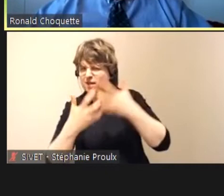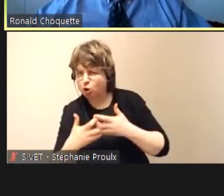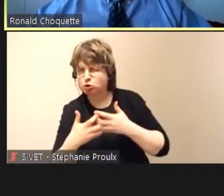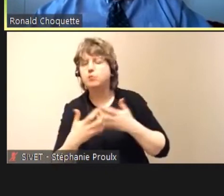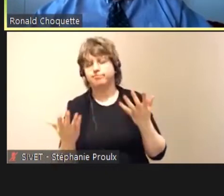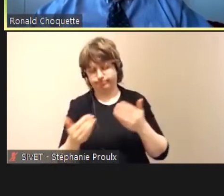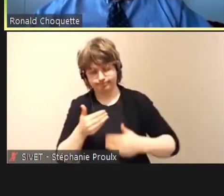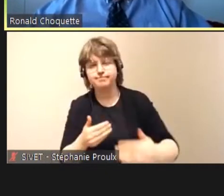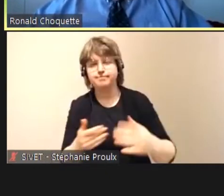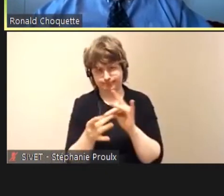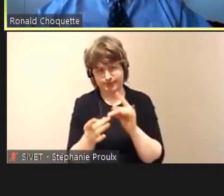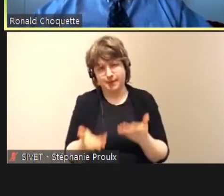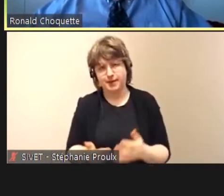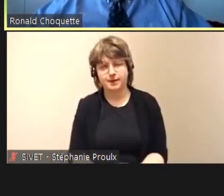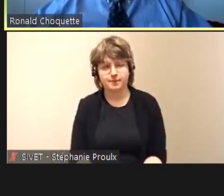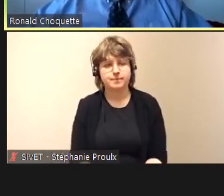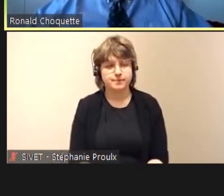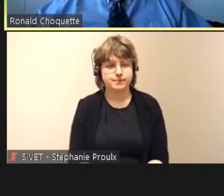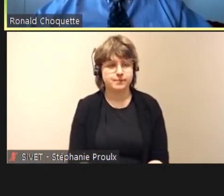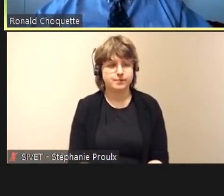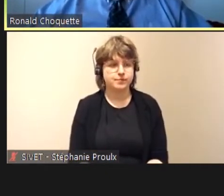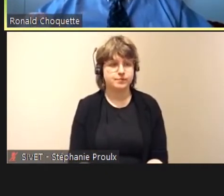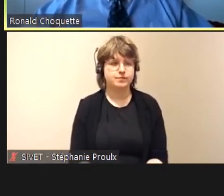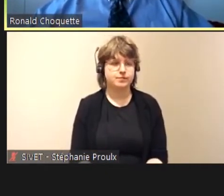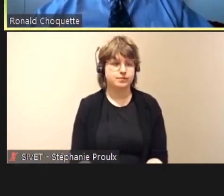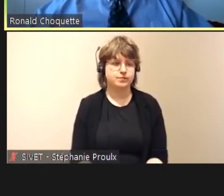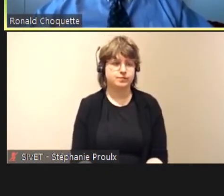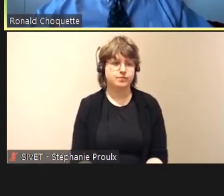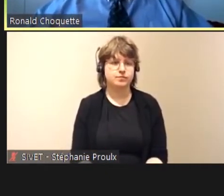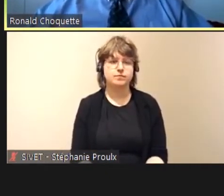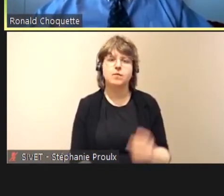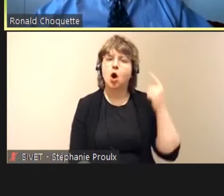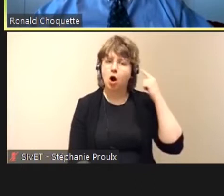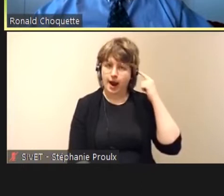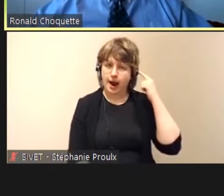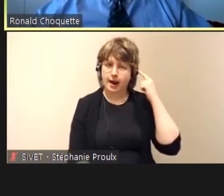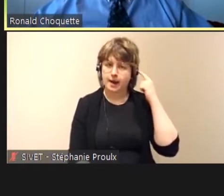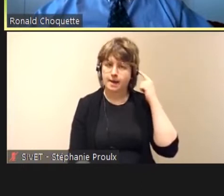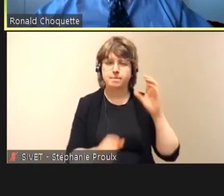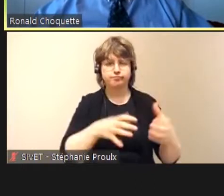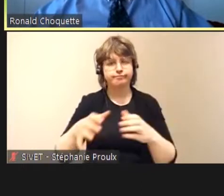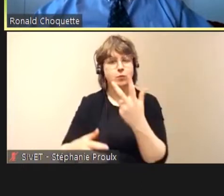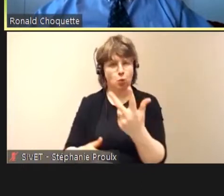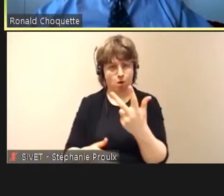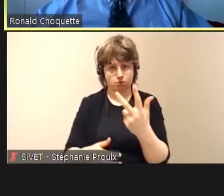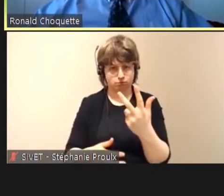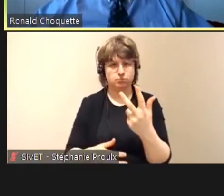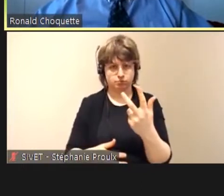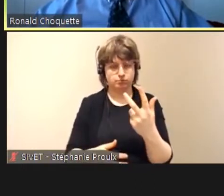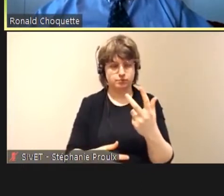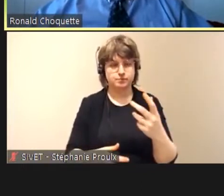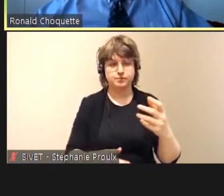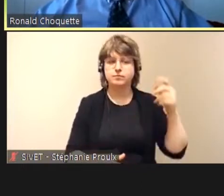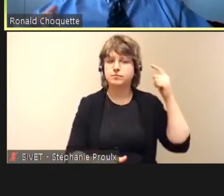faire maintenant. OK? OK. L'oreille, elle se divise en 3 parties. Vous avez ce